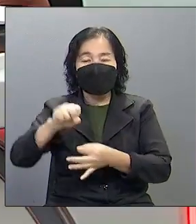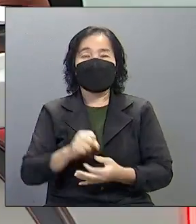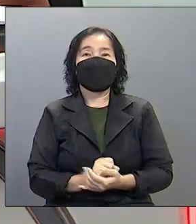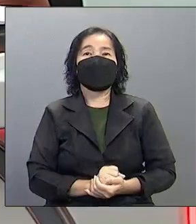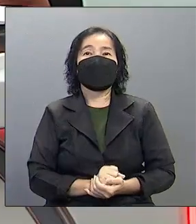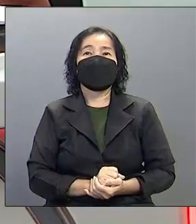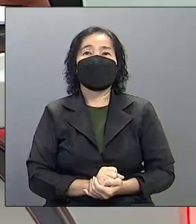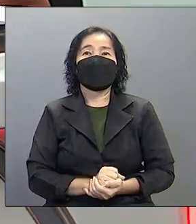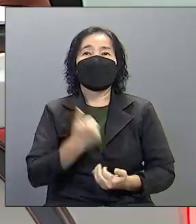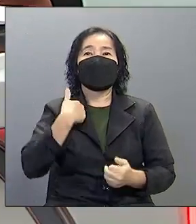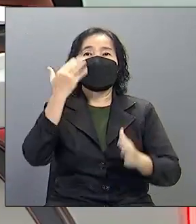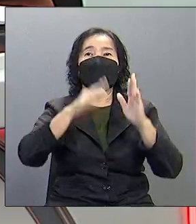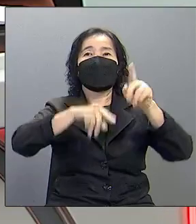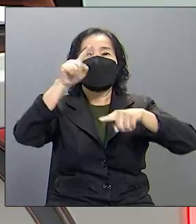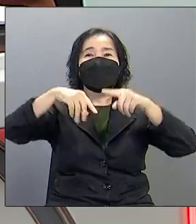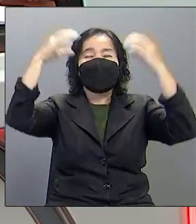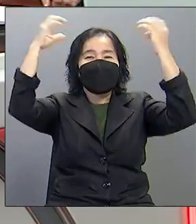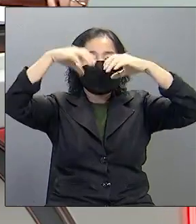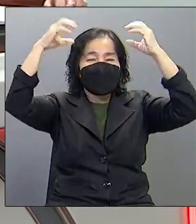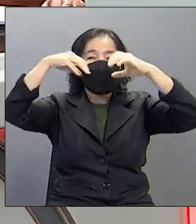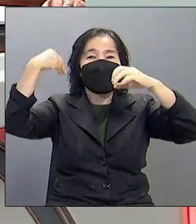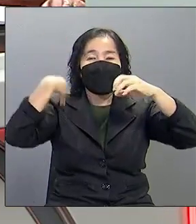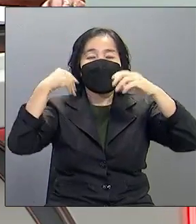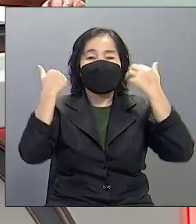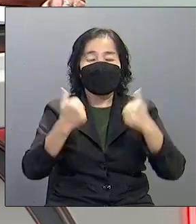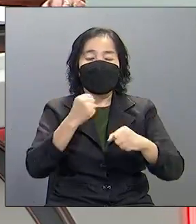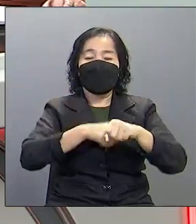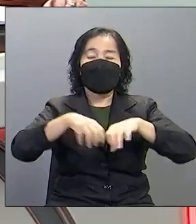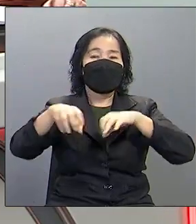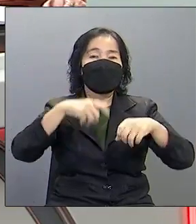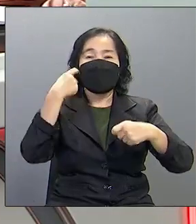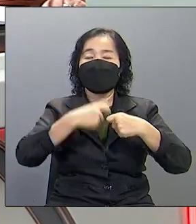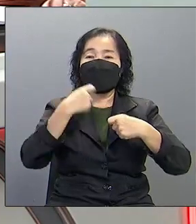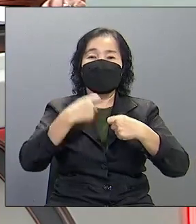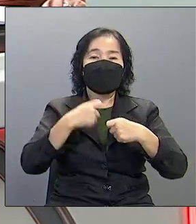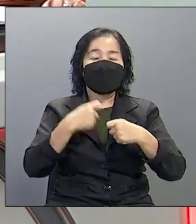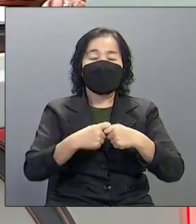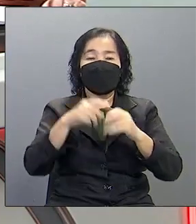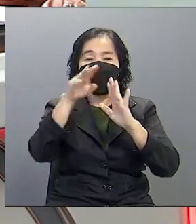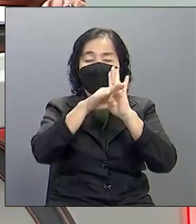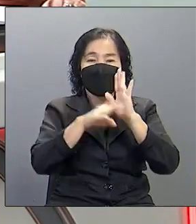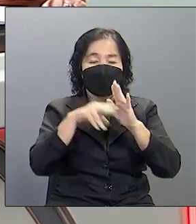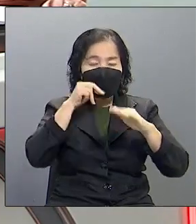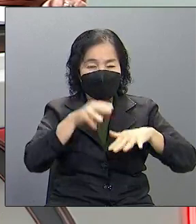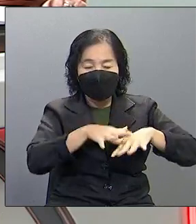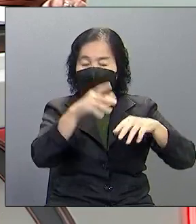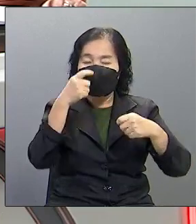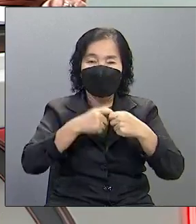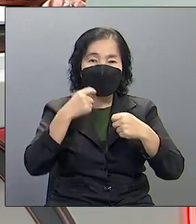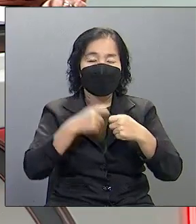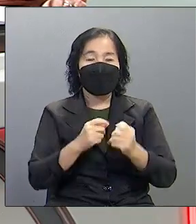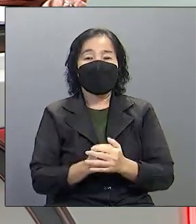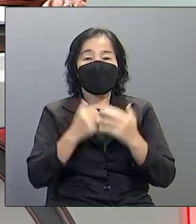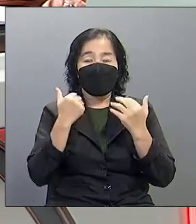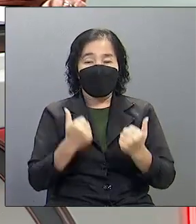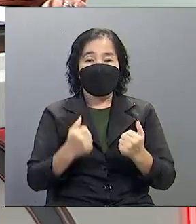ผลในตอนบนก็ยังคงตกลงมาเติม ทำให้การบริหารจัดการน้ำตามเส้นทางไหของน้ำยากมากข้นนะคะตอนน